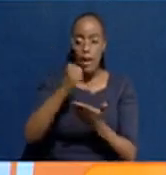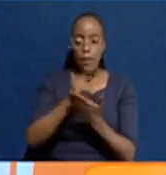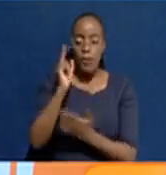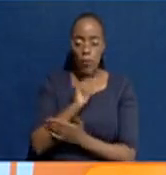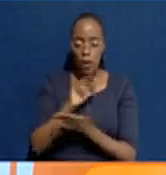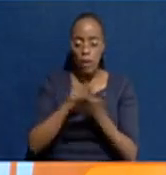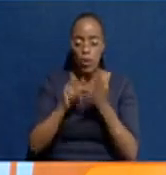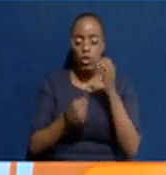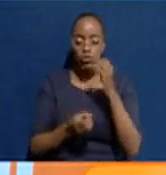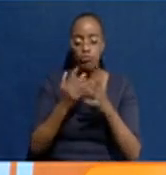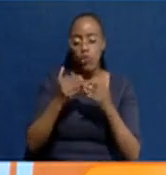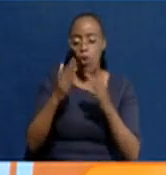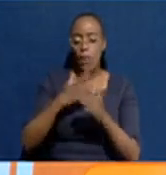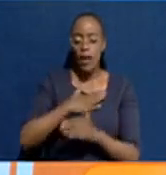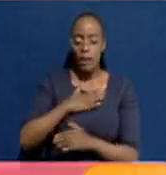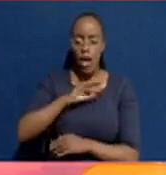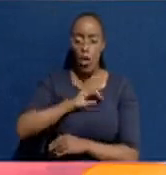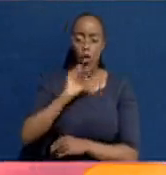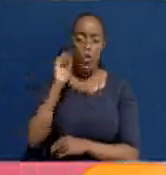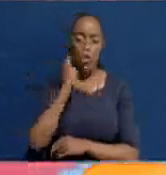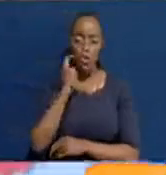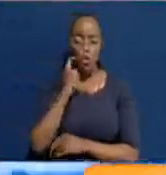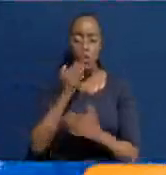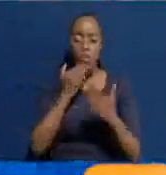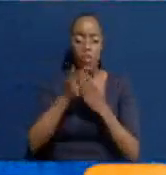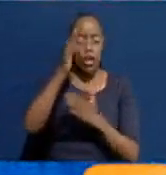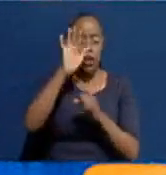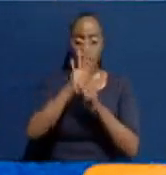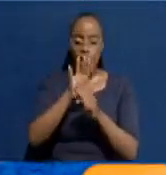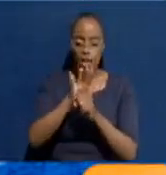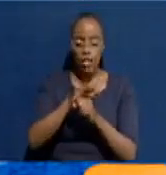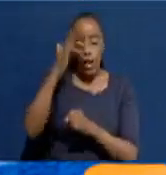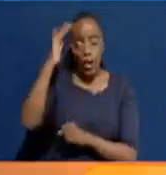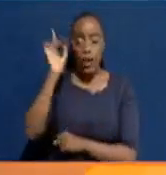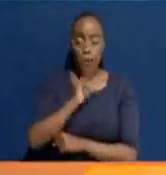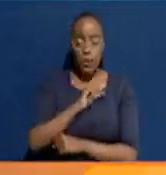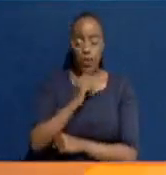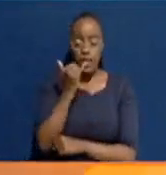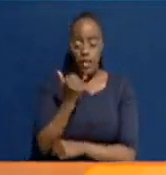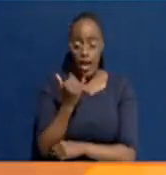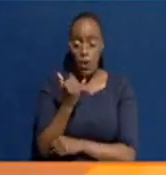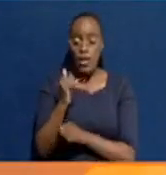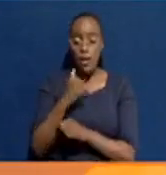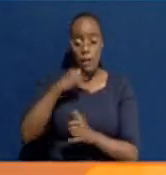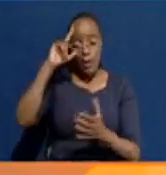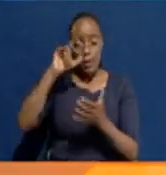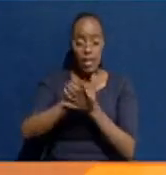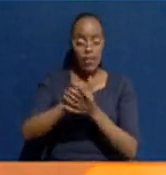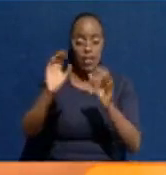nitafungua store yangu. I thank God. Na yeye saa hii hata saa hii siamini.